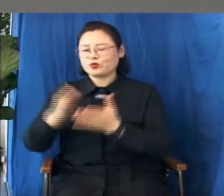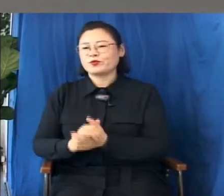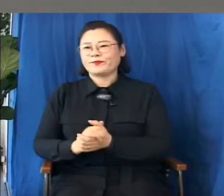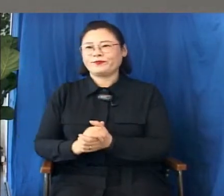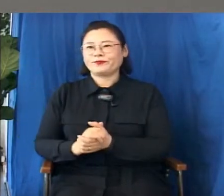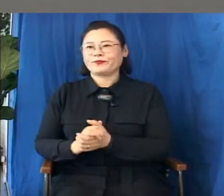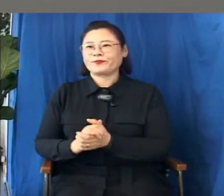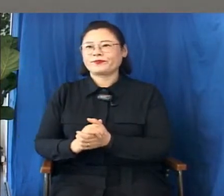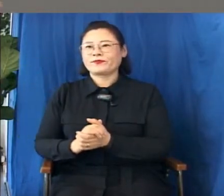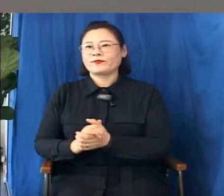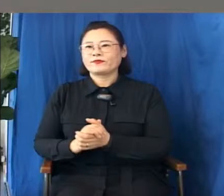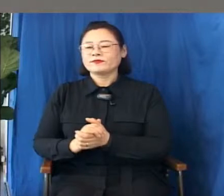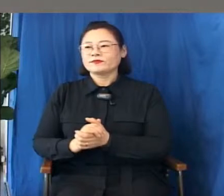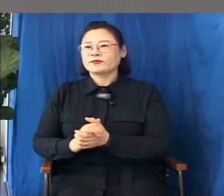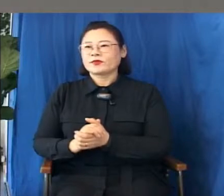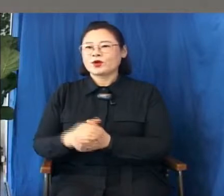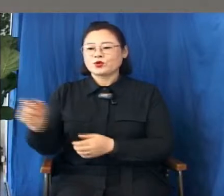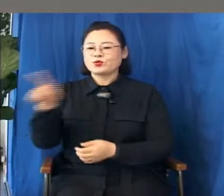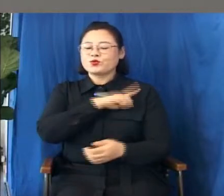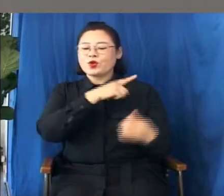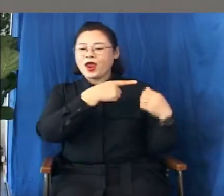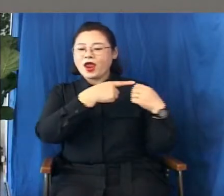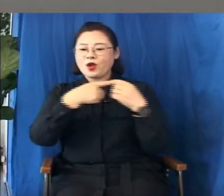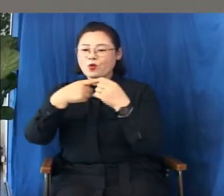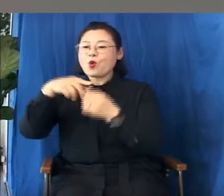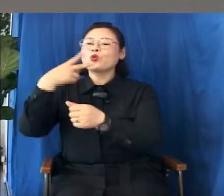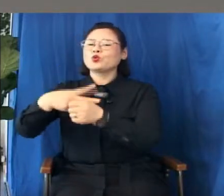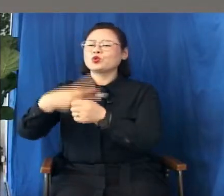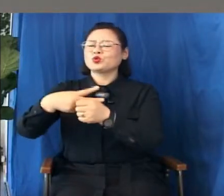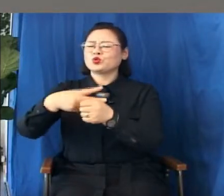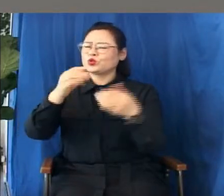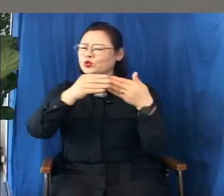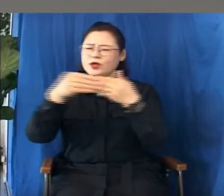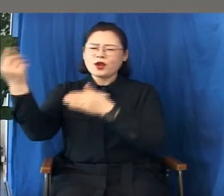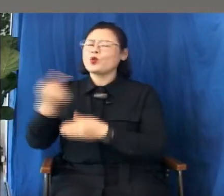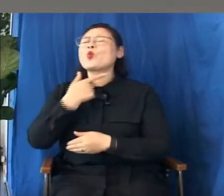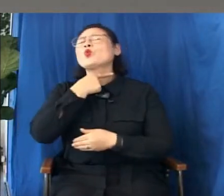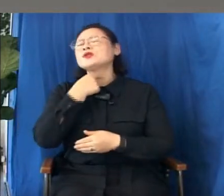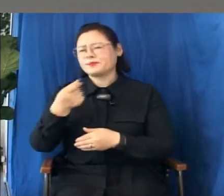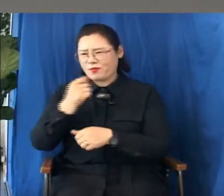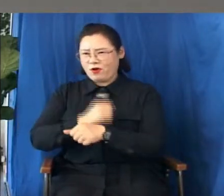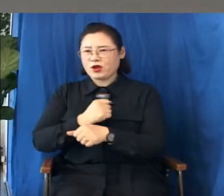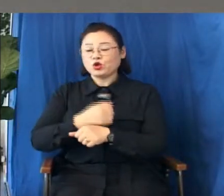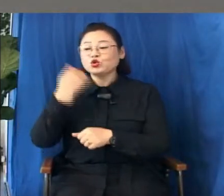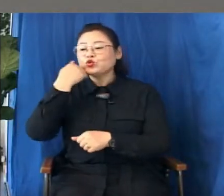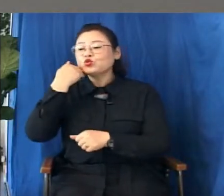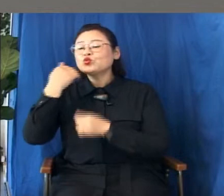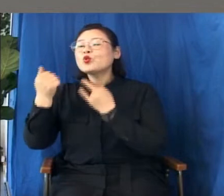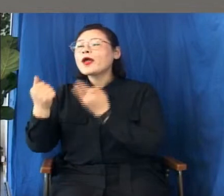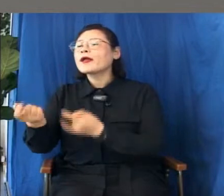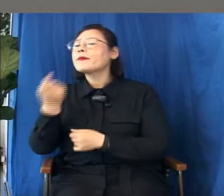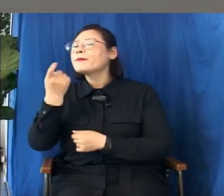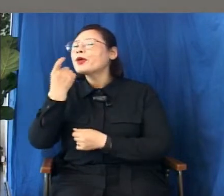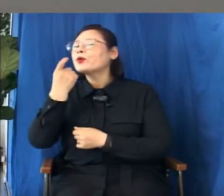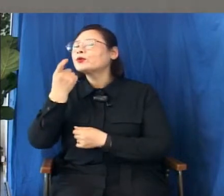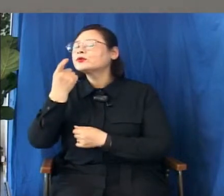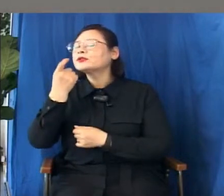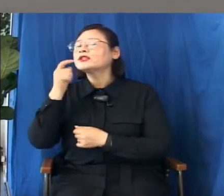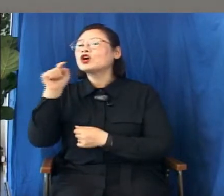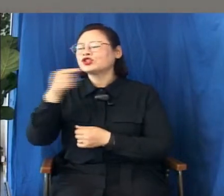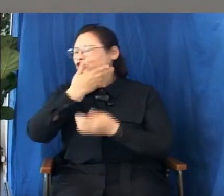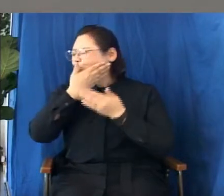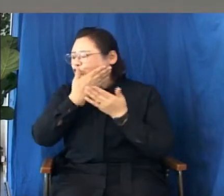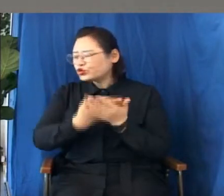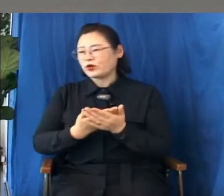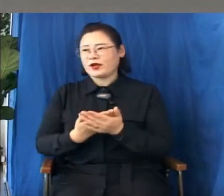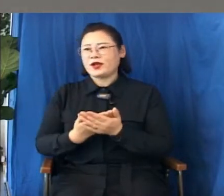거예요. 그러니까 막 최고 교수를 데리고 오려고 하는 거죠. 누구에게 배웠느냐? 이게 너무너무 중요한 거예요. 그런데 이